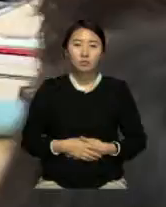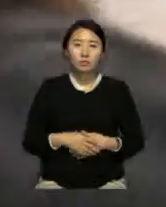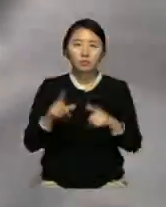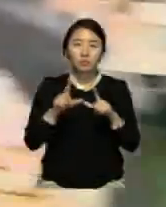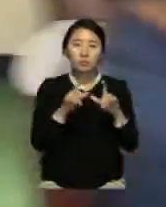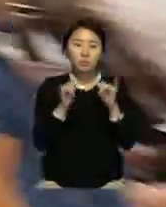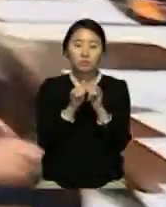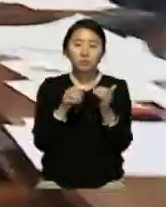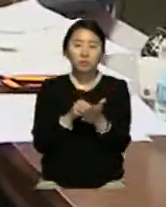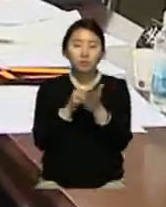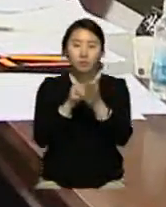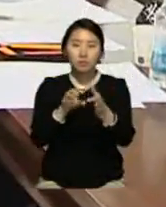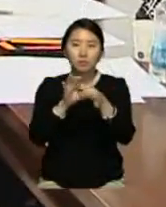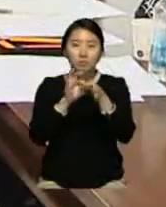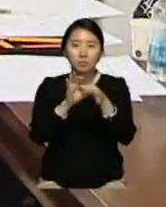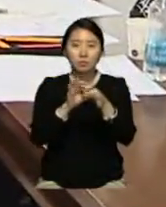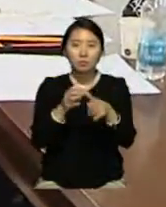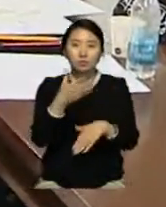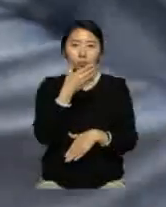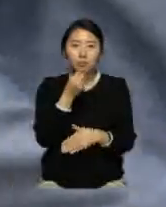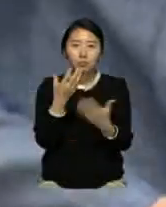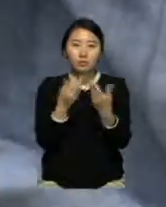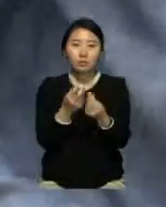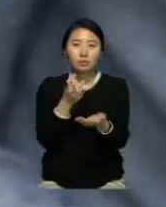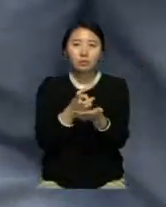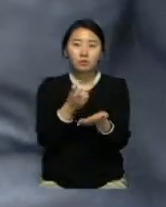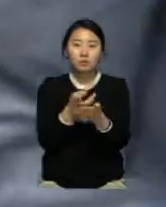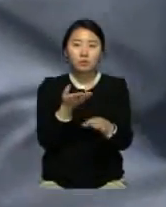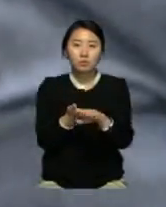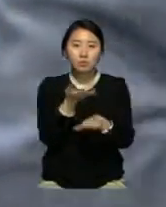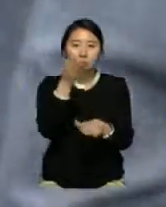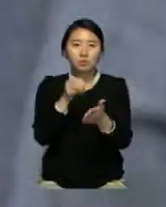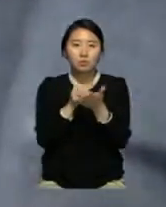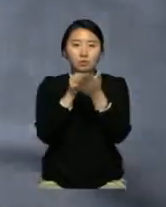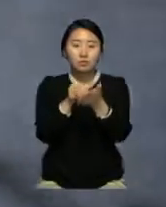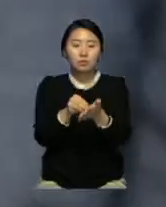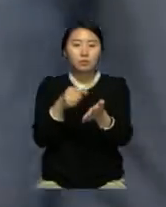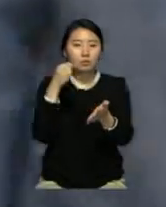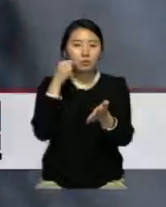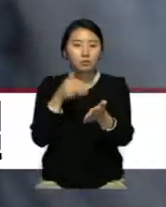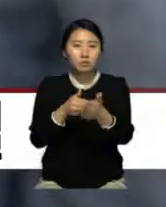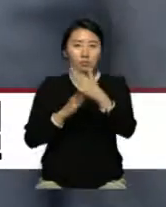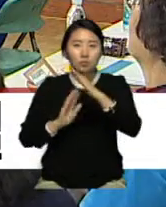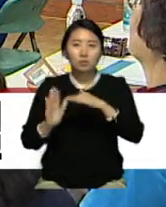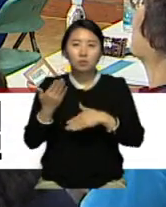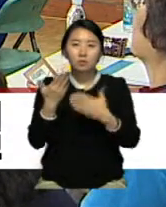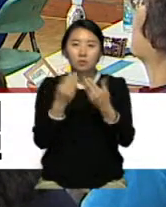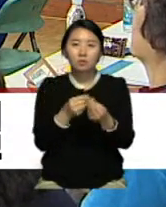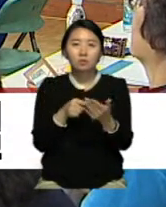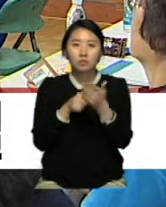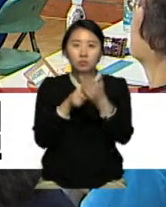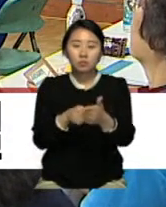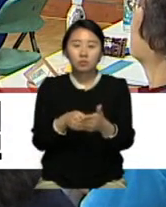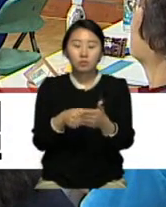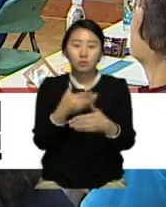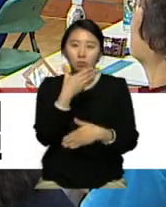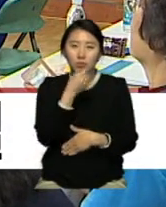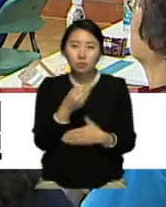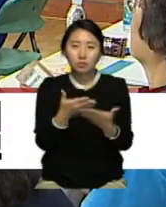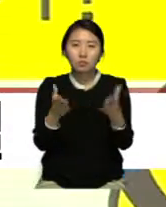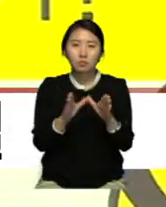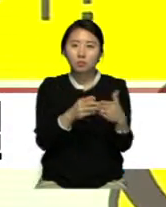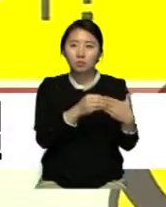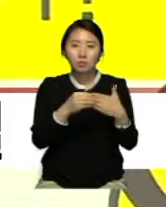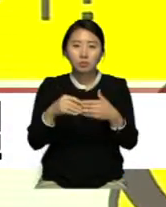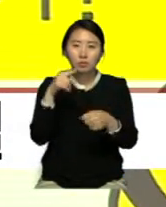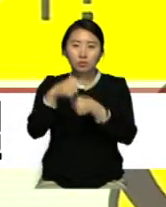주민 발의로 관심을 모은 행복조례가 상임위 문턱을 넘지 못하고 부결됐습니다. 조례를 추진한 행복드림 입금위가 구성된